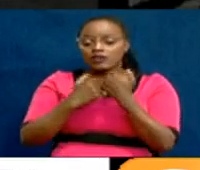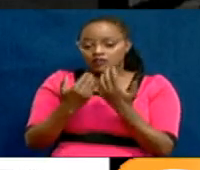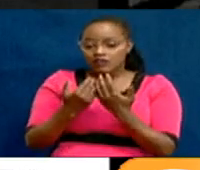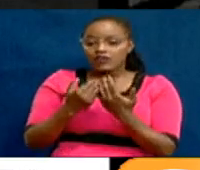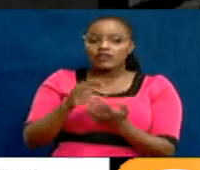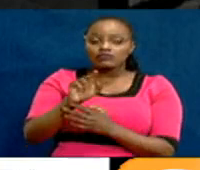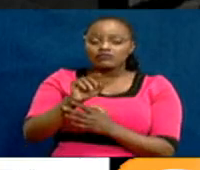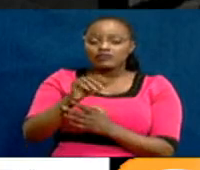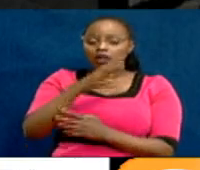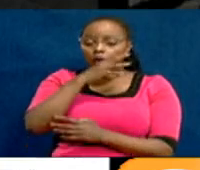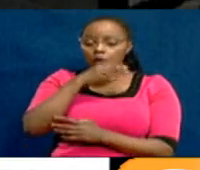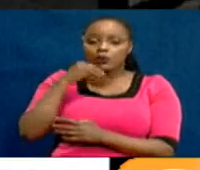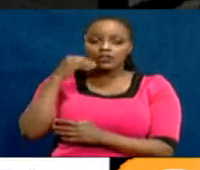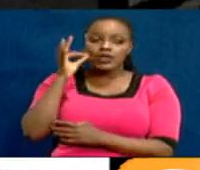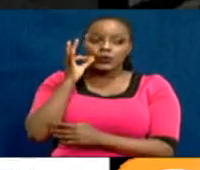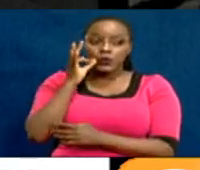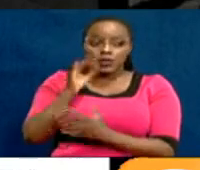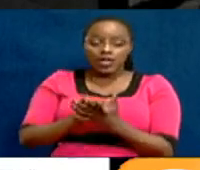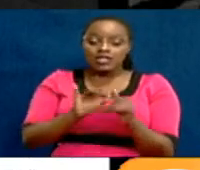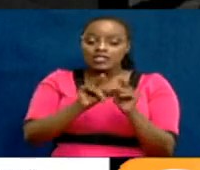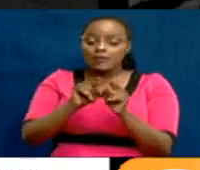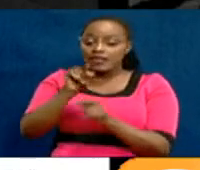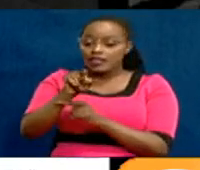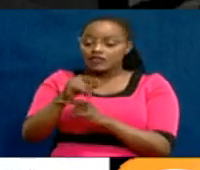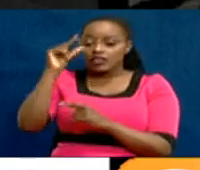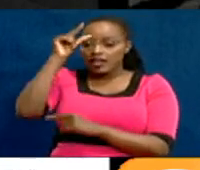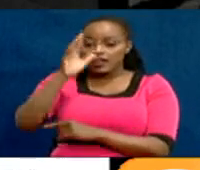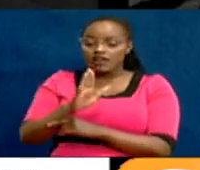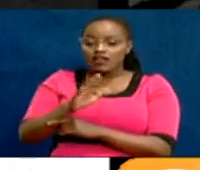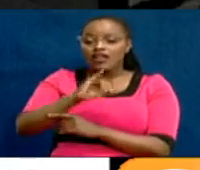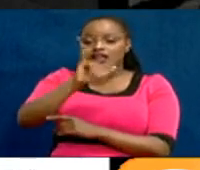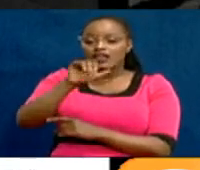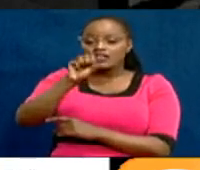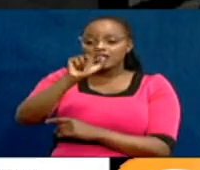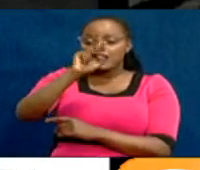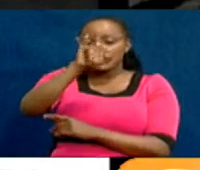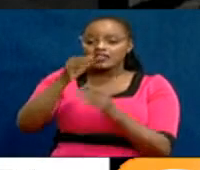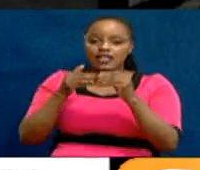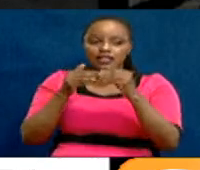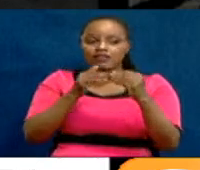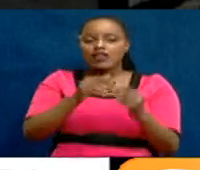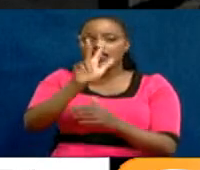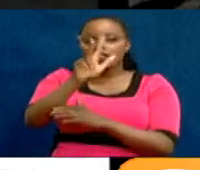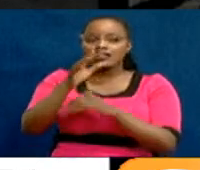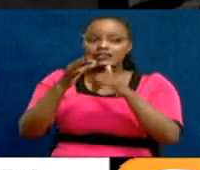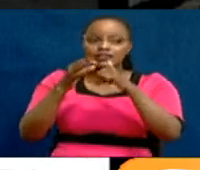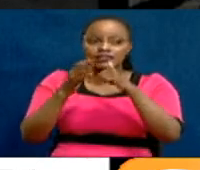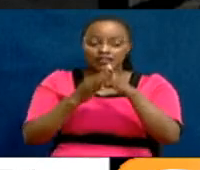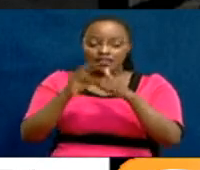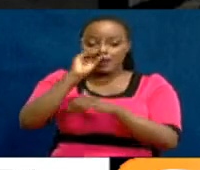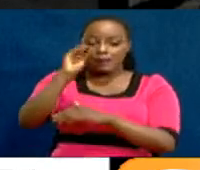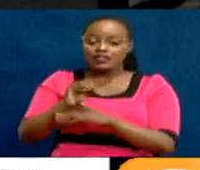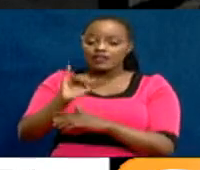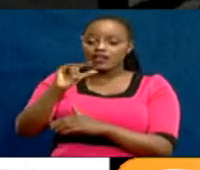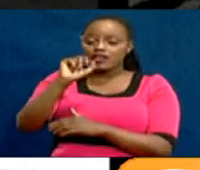Roots Party Profesa George Wajakoya. Katika kinyang'anyiro cha ugavana, Johnson Sakaja anaongoza kwa 39%, huku Polycarp